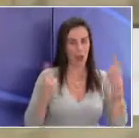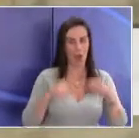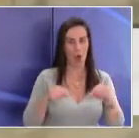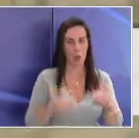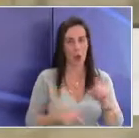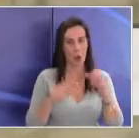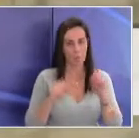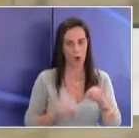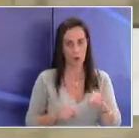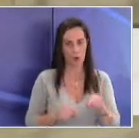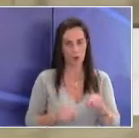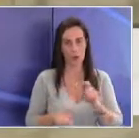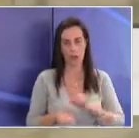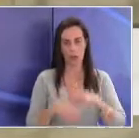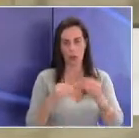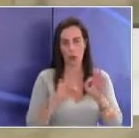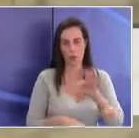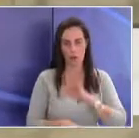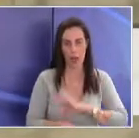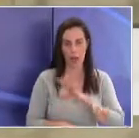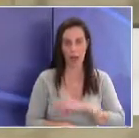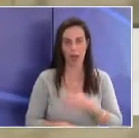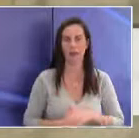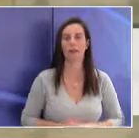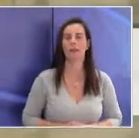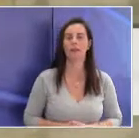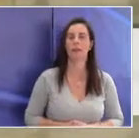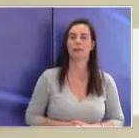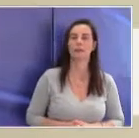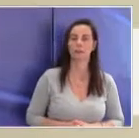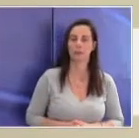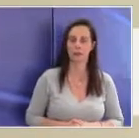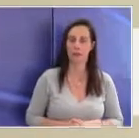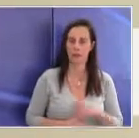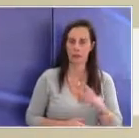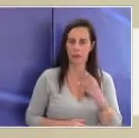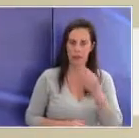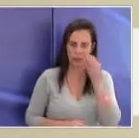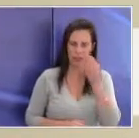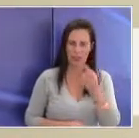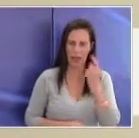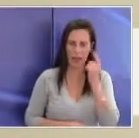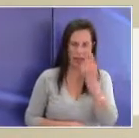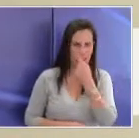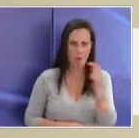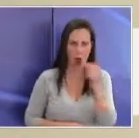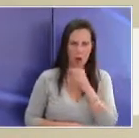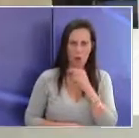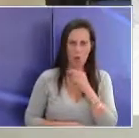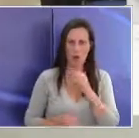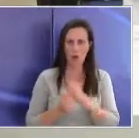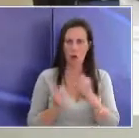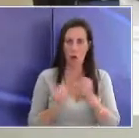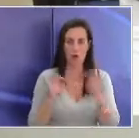הזה, לא בטוח שזה בעיתוי הטוב בשבילו, ופה... אגב, שמתם לעיניים האדומות שלו, לא יודע, או שהוא